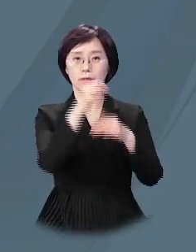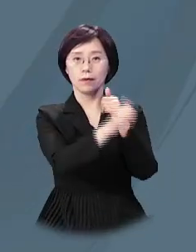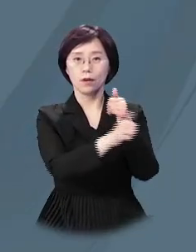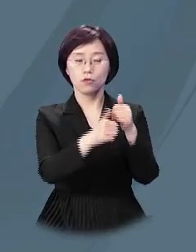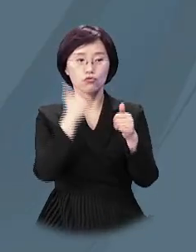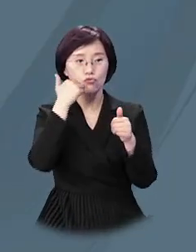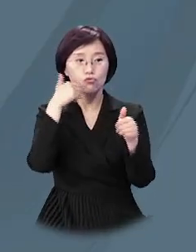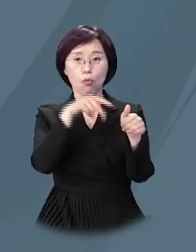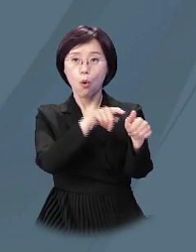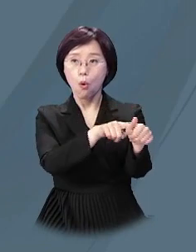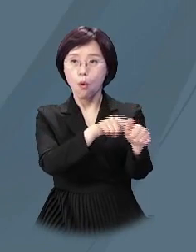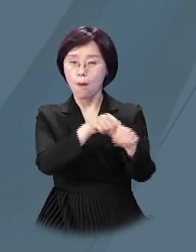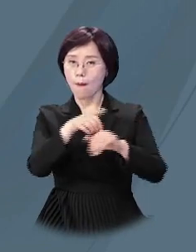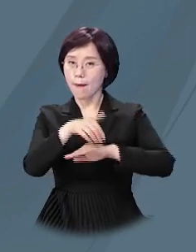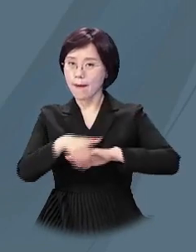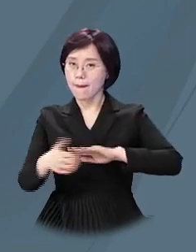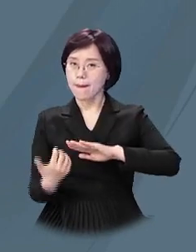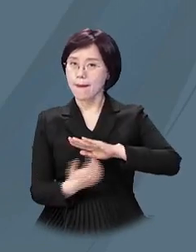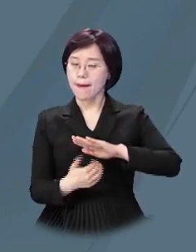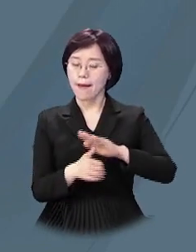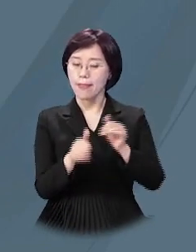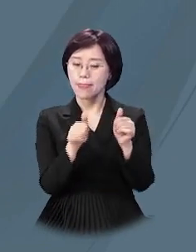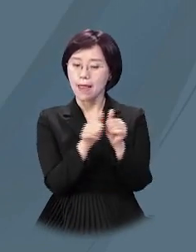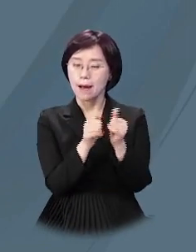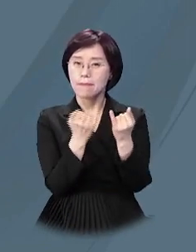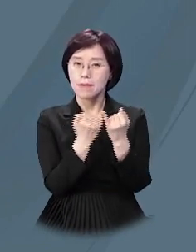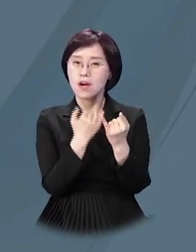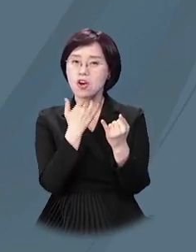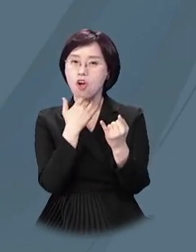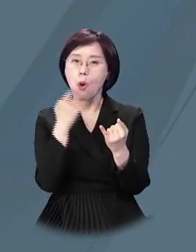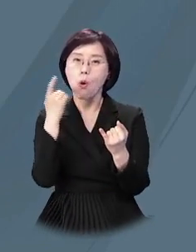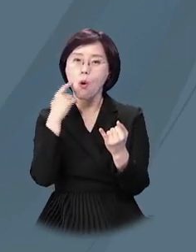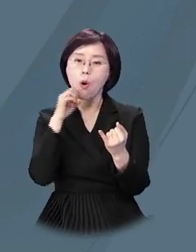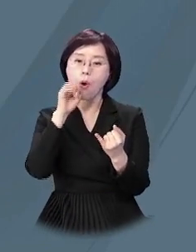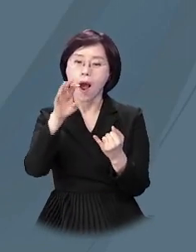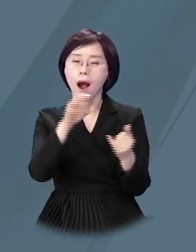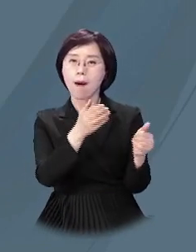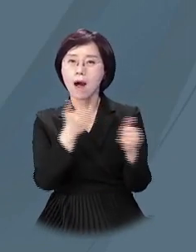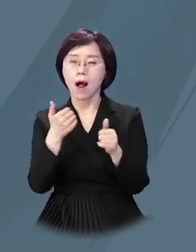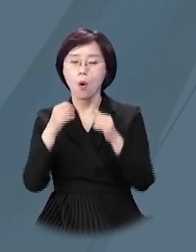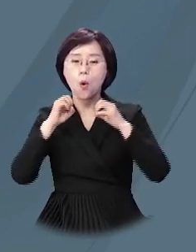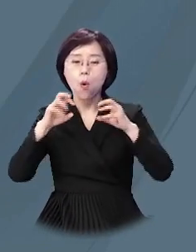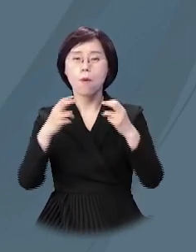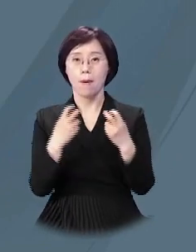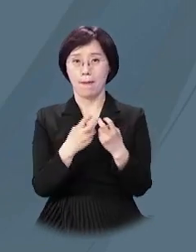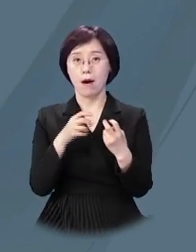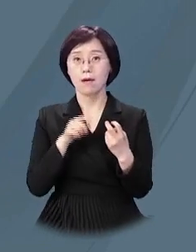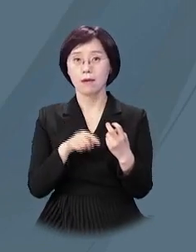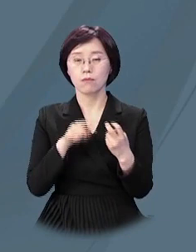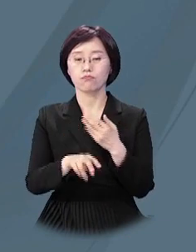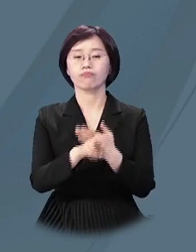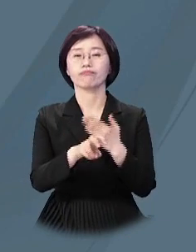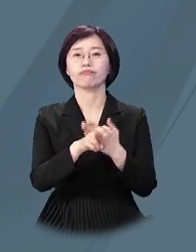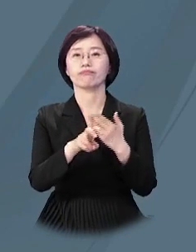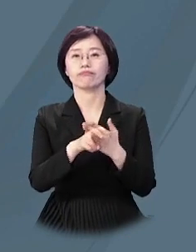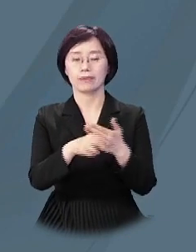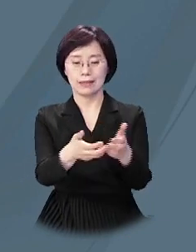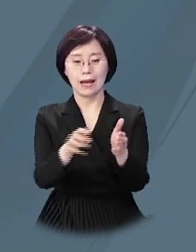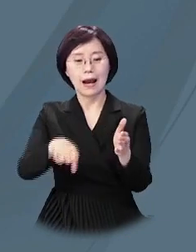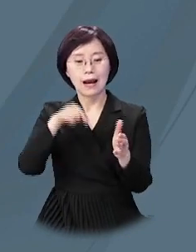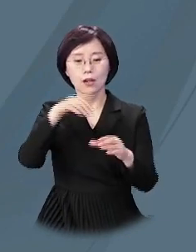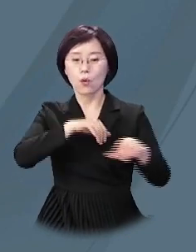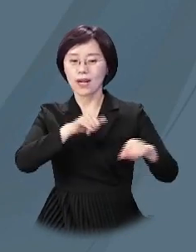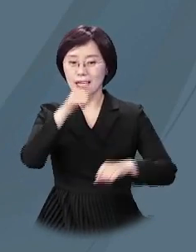특정 후보 측에서 계획적으로 성별이나 연령대 등을 허위로 응답하도록 유도하거나 홍보하는 방법으로 불법 당내 경선 운동을